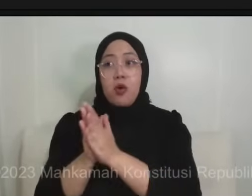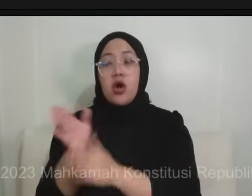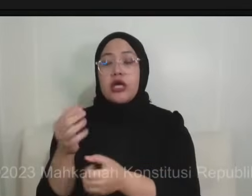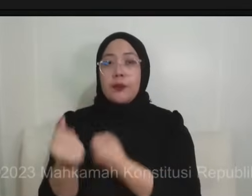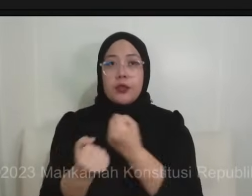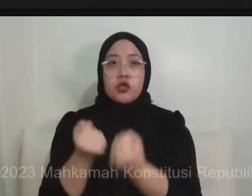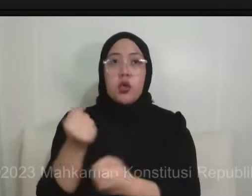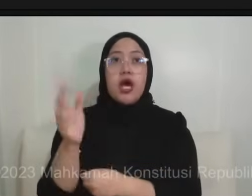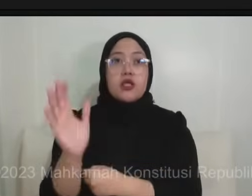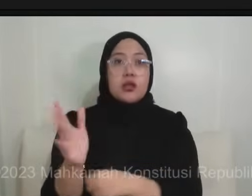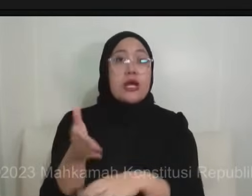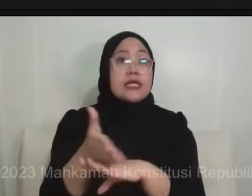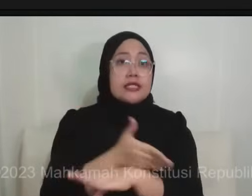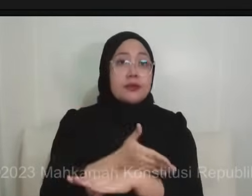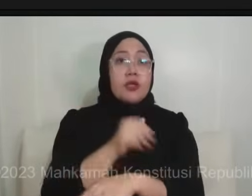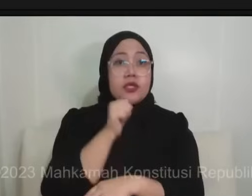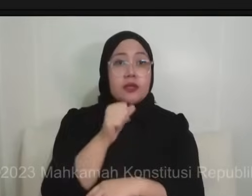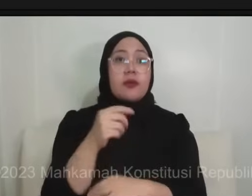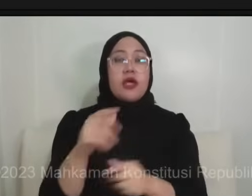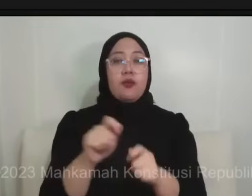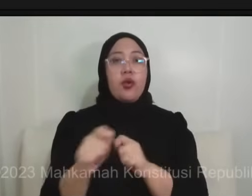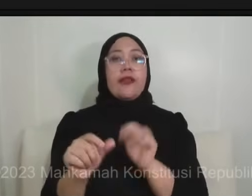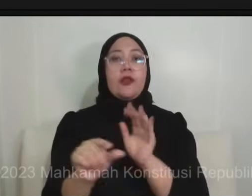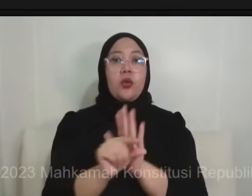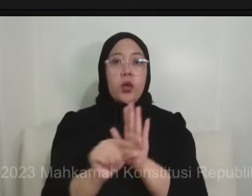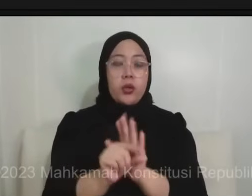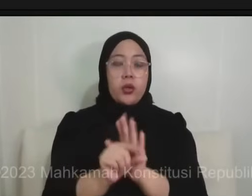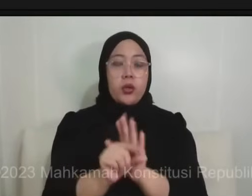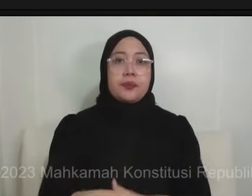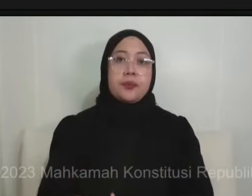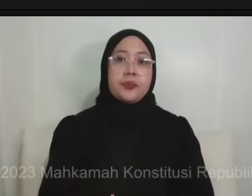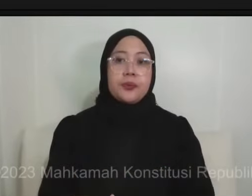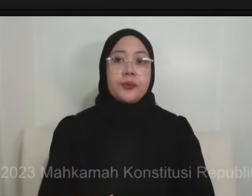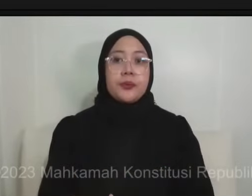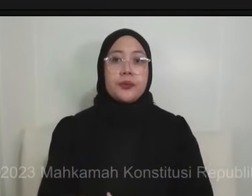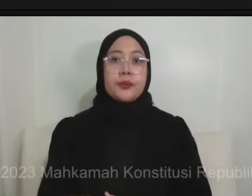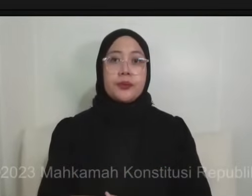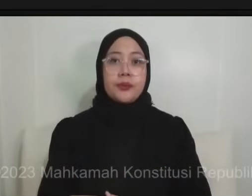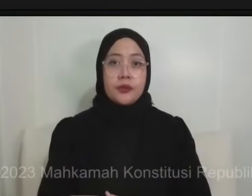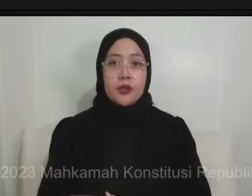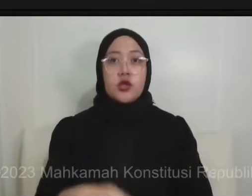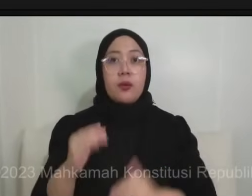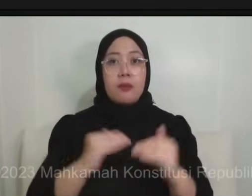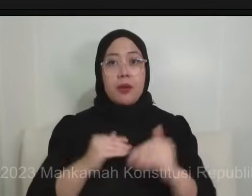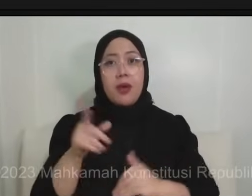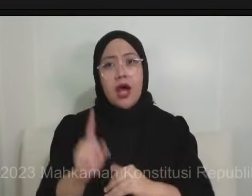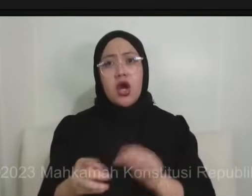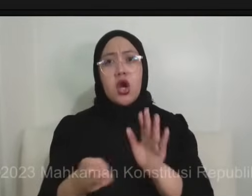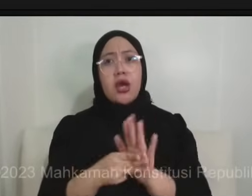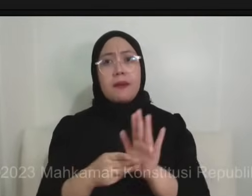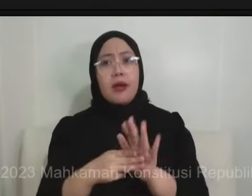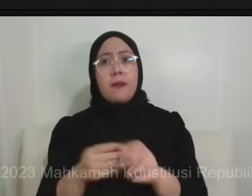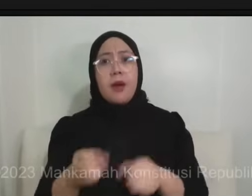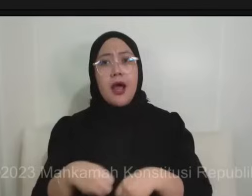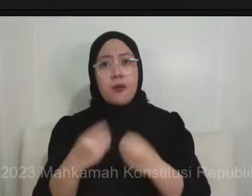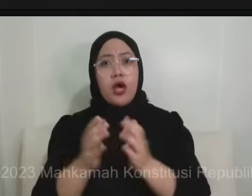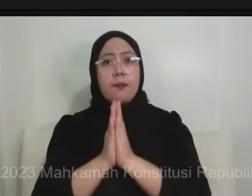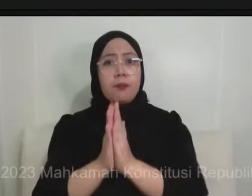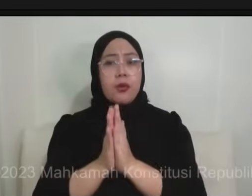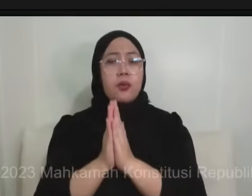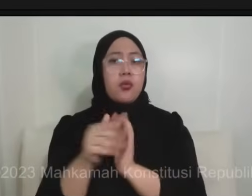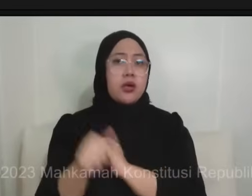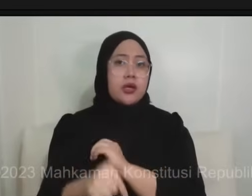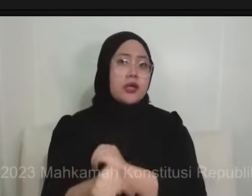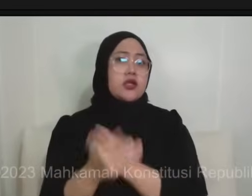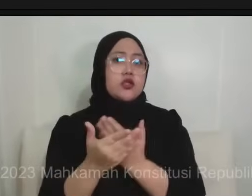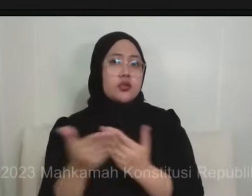sebelumnya kepada pembentuk undang-undang menimbang bahwa jika mahkamah mengabulkan permohonan ini Baik seluruhnya